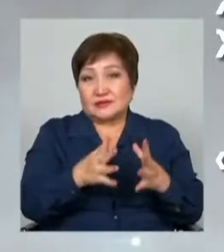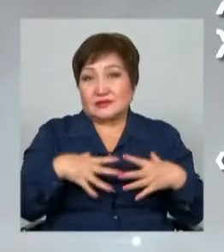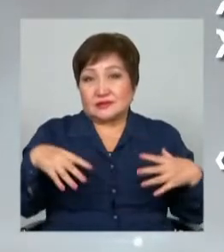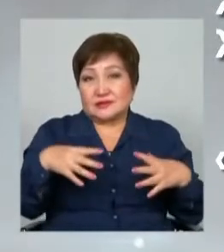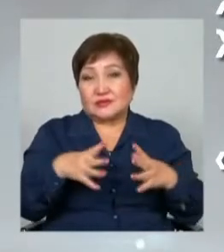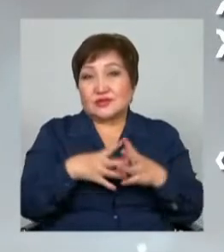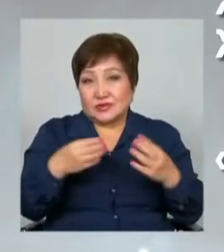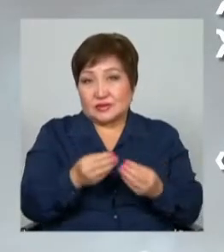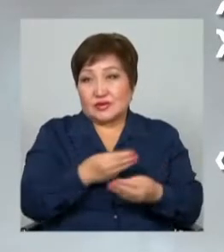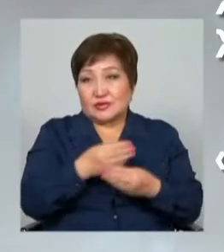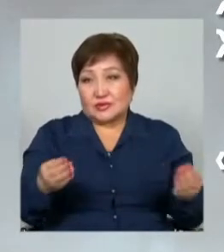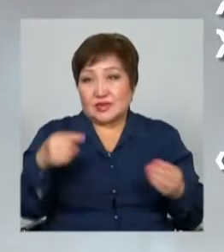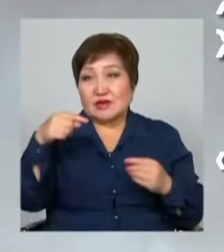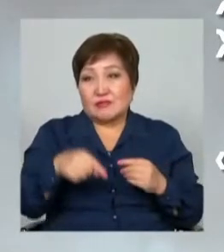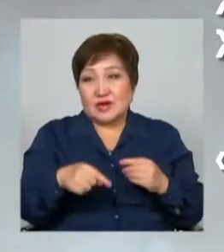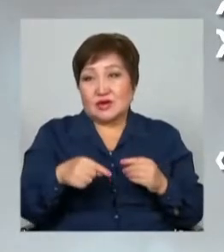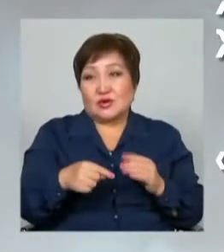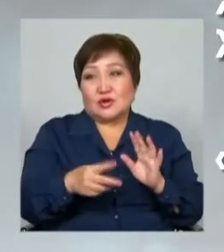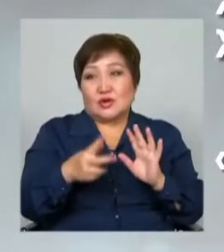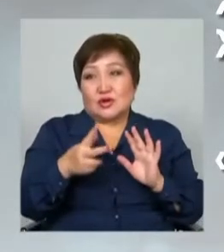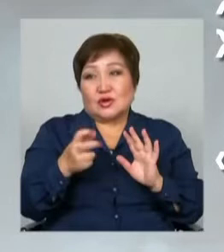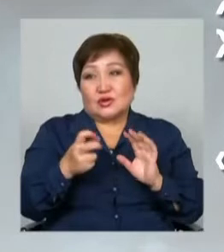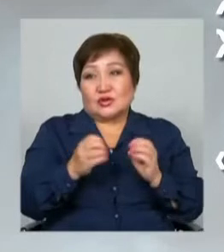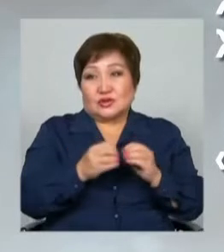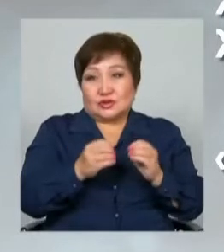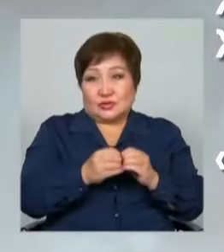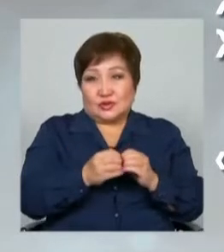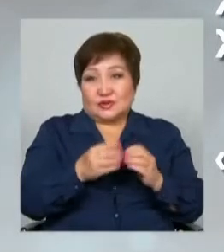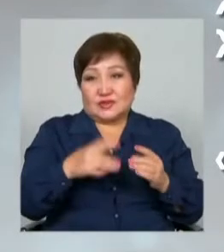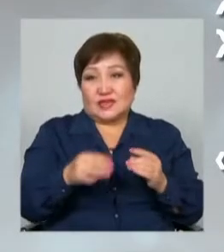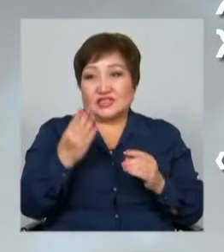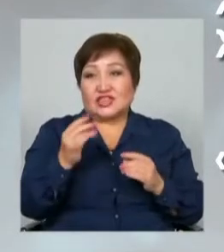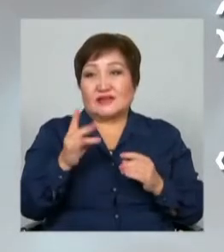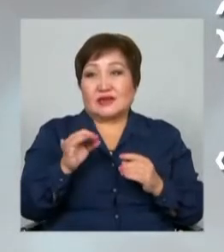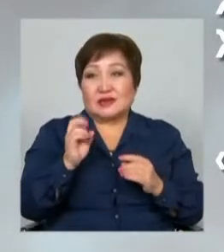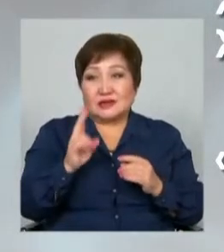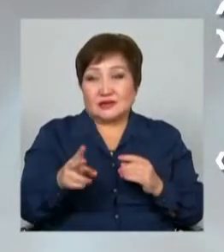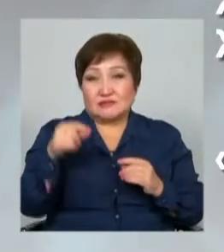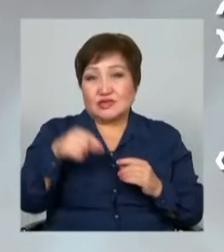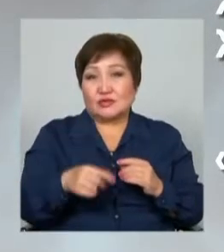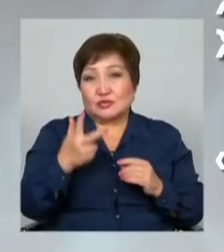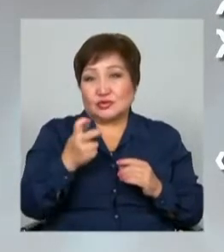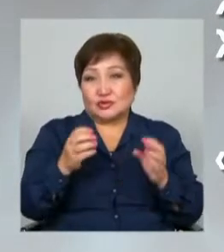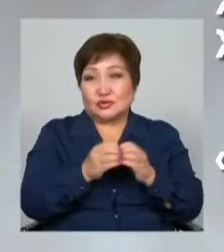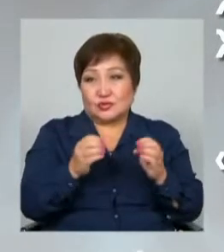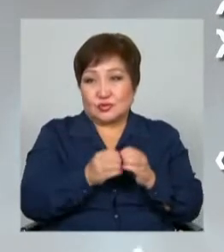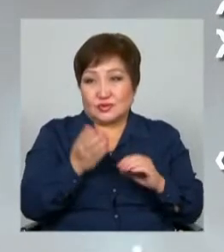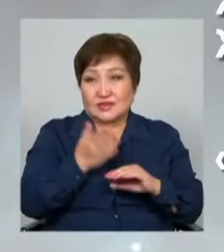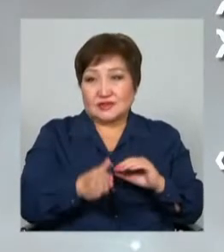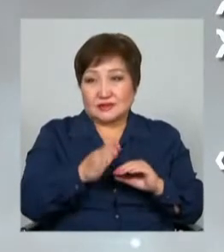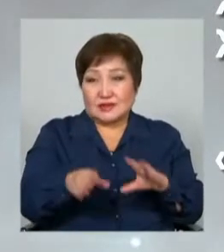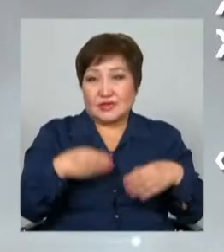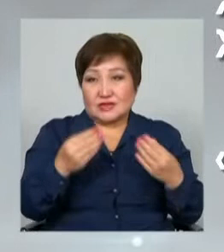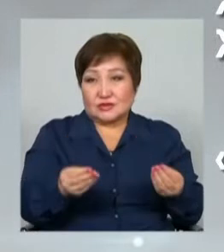1013 отбасын баспанамен қамту жоспарлануда. Ал Шаңырақ республикалық бағдарламасымен 1310 несиелік займ беріліп, жұмыс істейтін